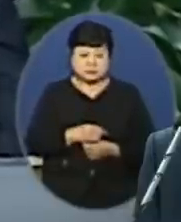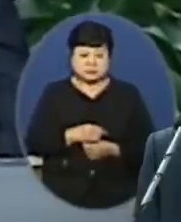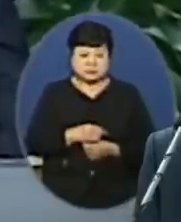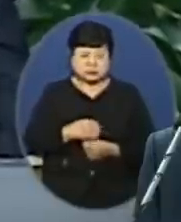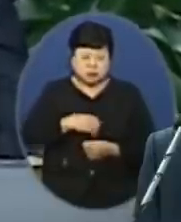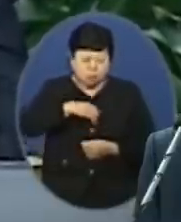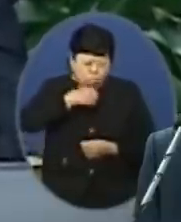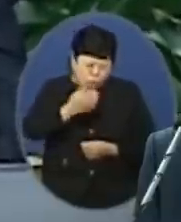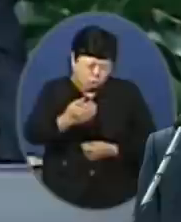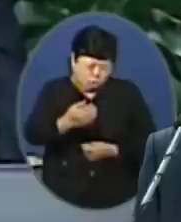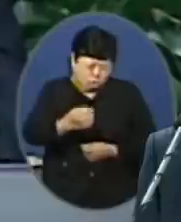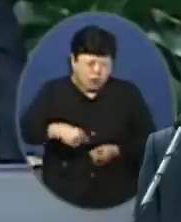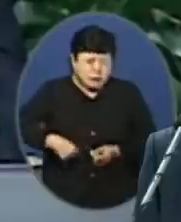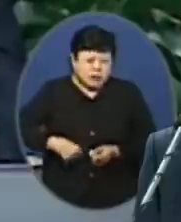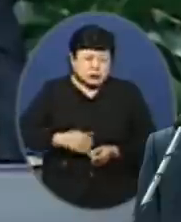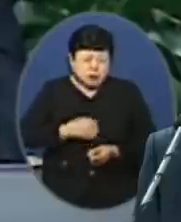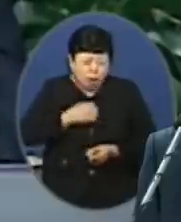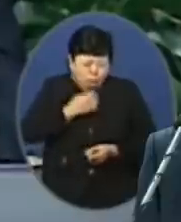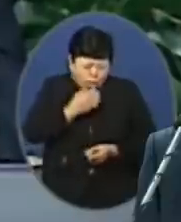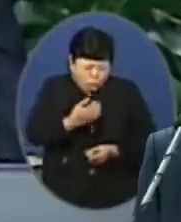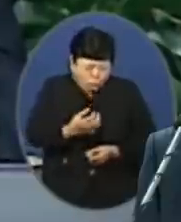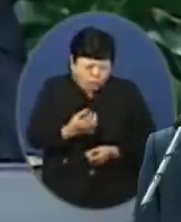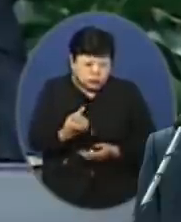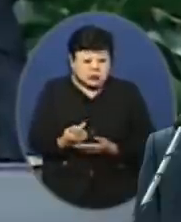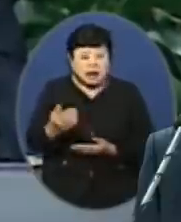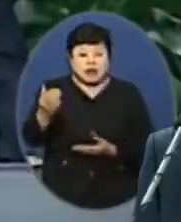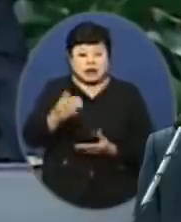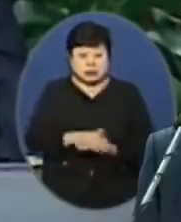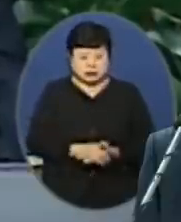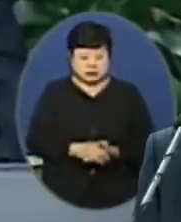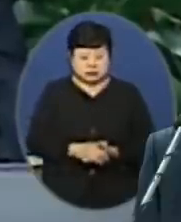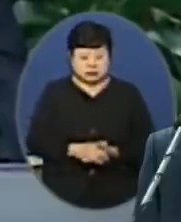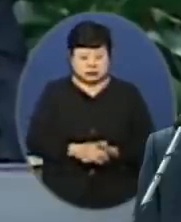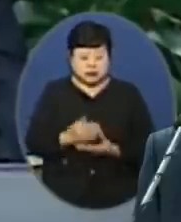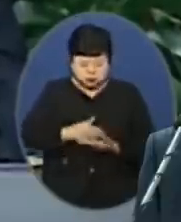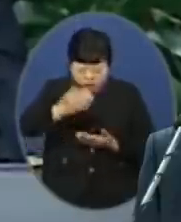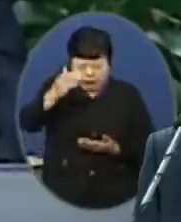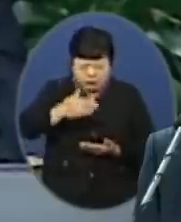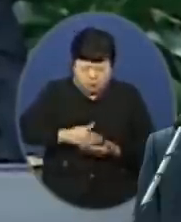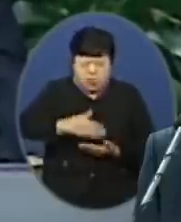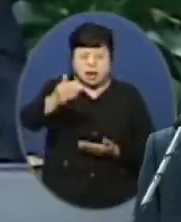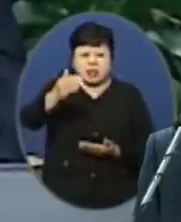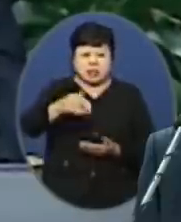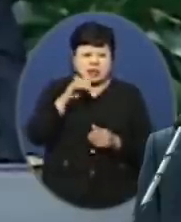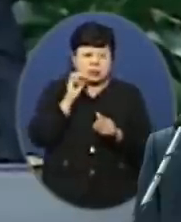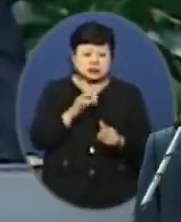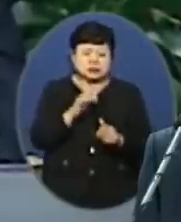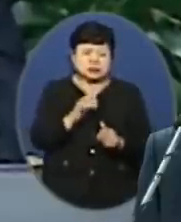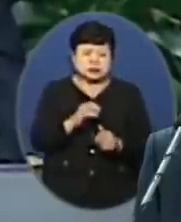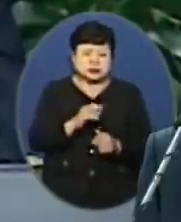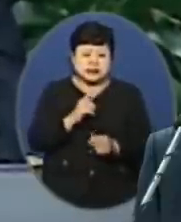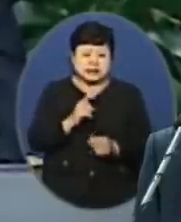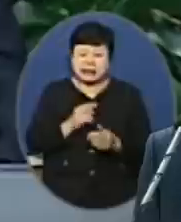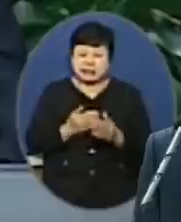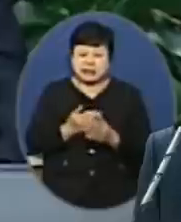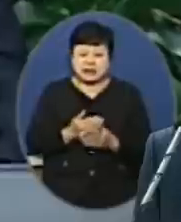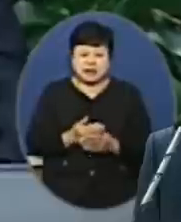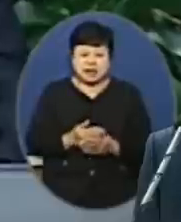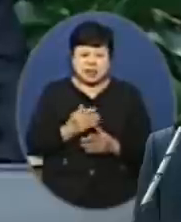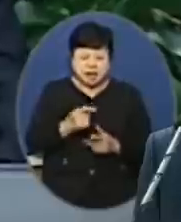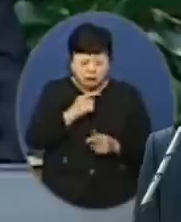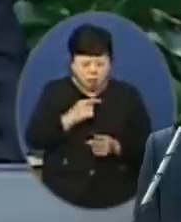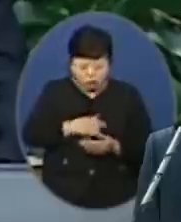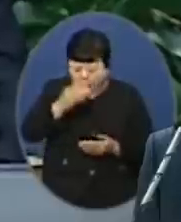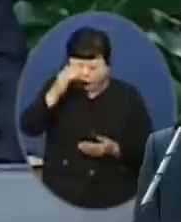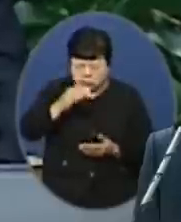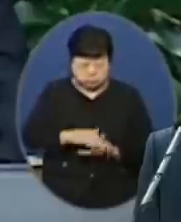헛구역질이 배속에서부터 넘치게 나옵니다. 물러가! 구역질이 나오니까 말이 잘 안 되지 않아요.